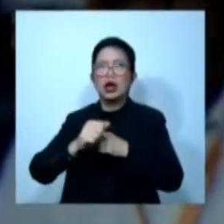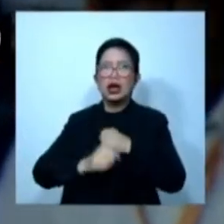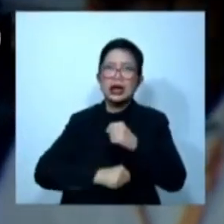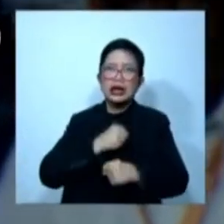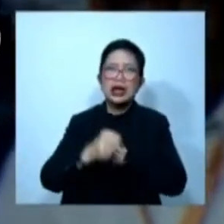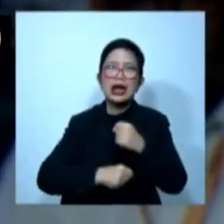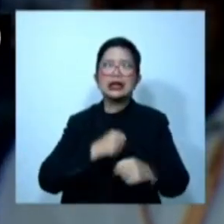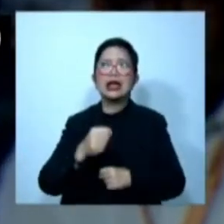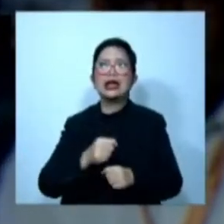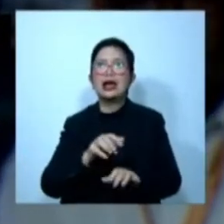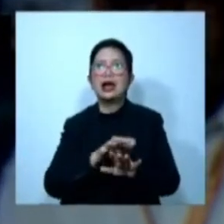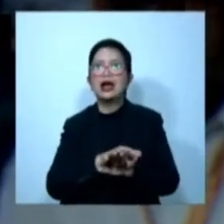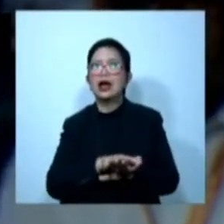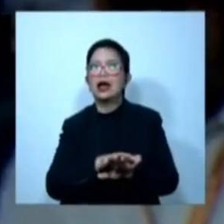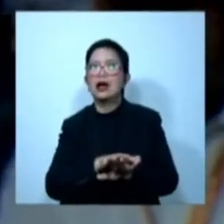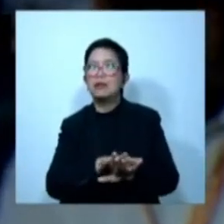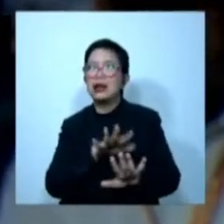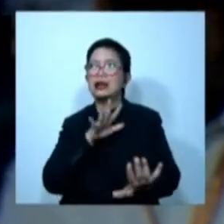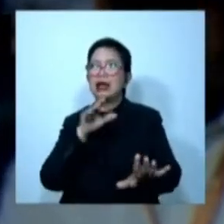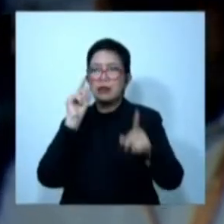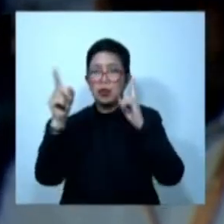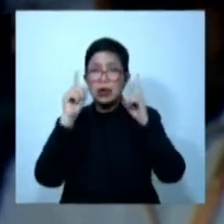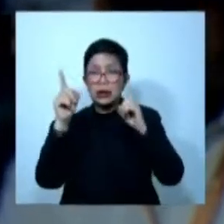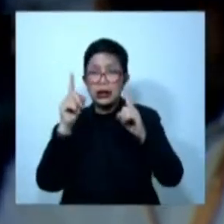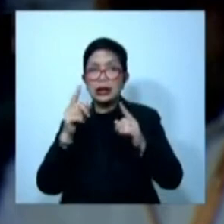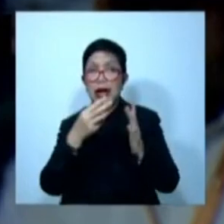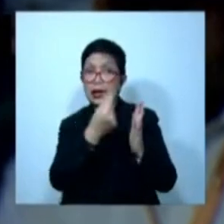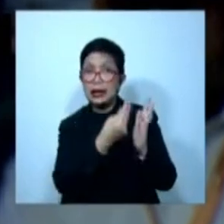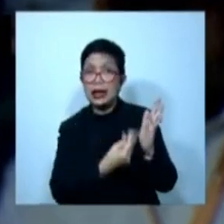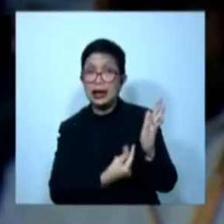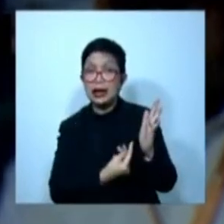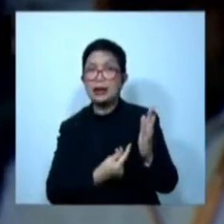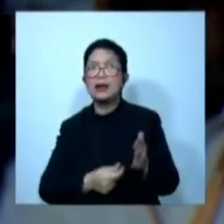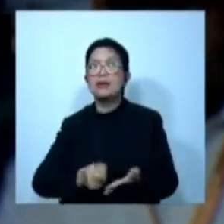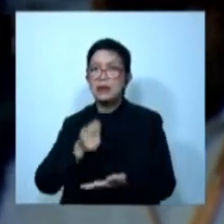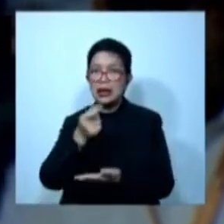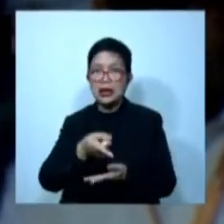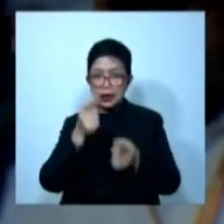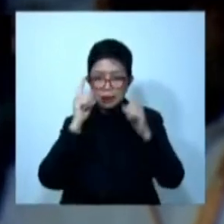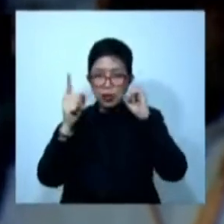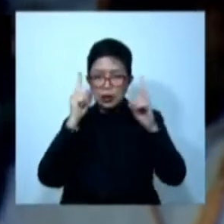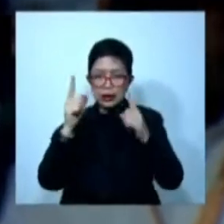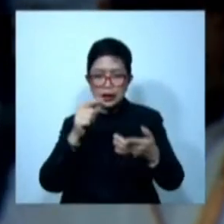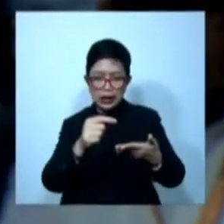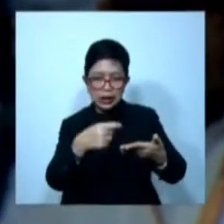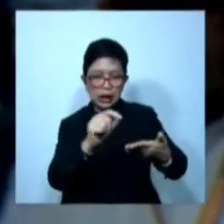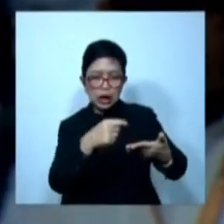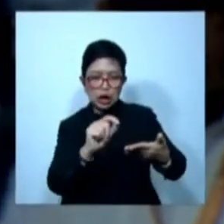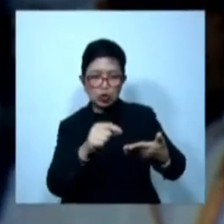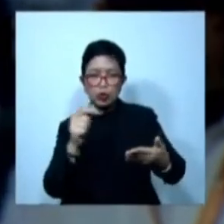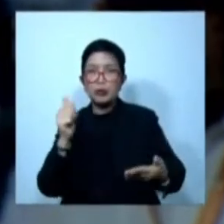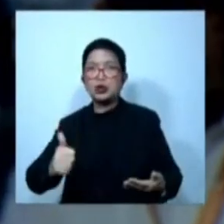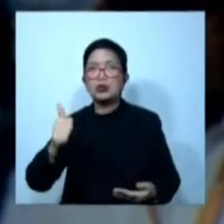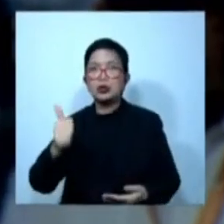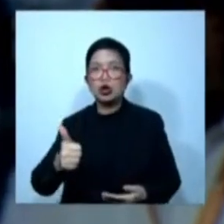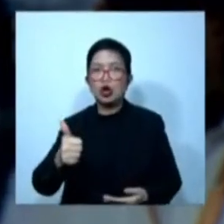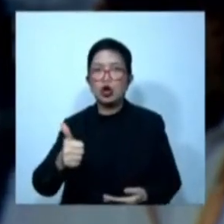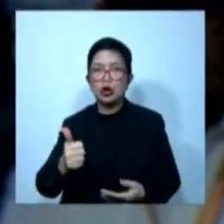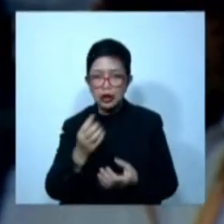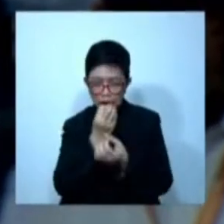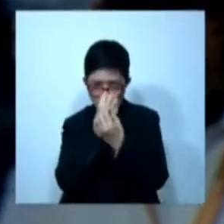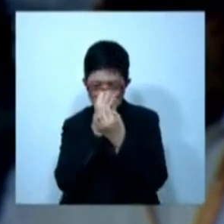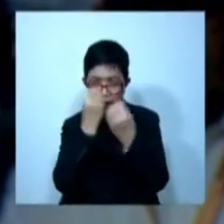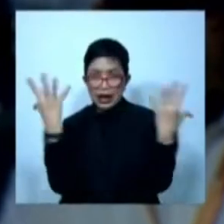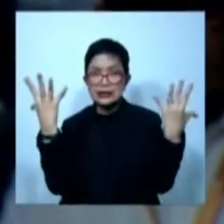ada biayanya. Sudah saatnya pembiayaan politik itu dihitung dengan benar. Ada